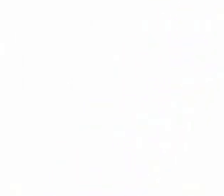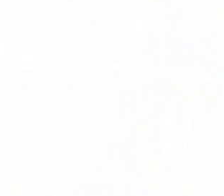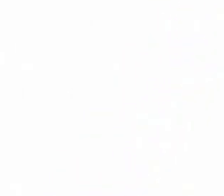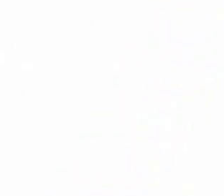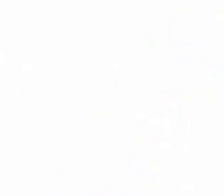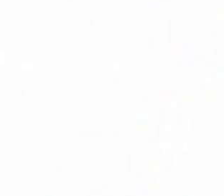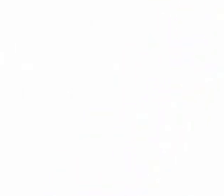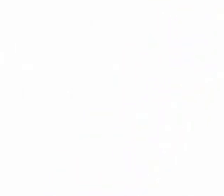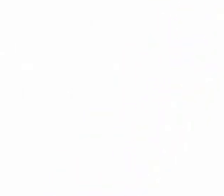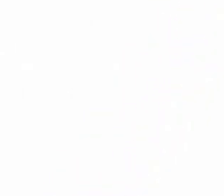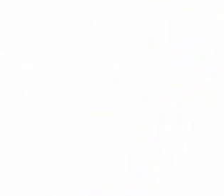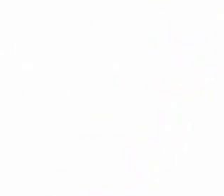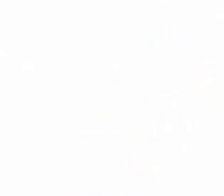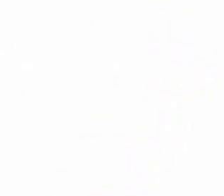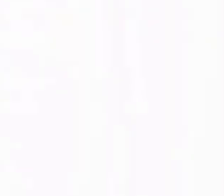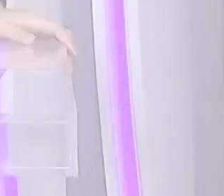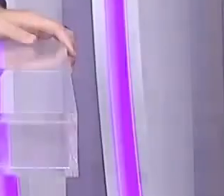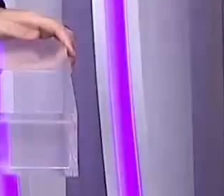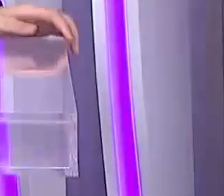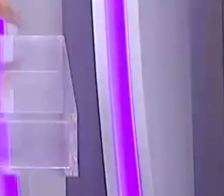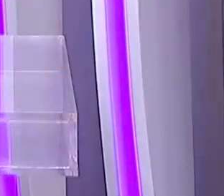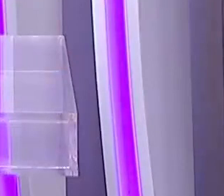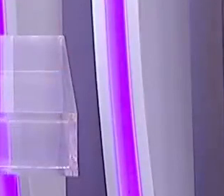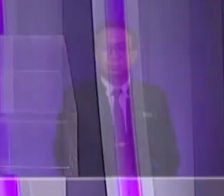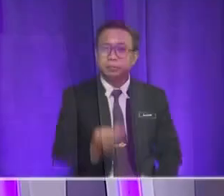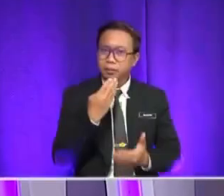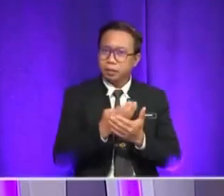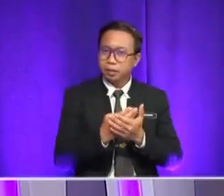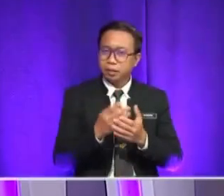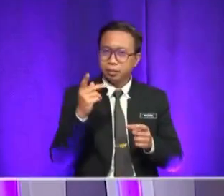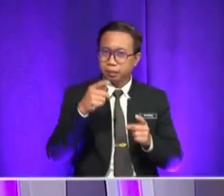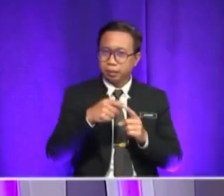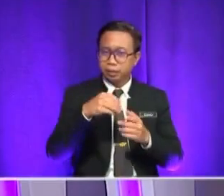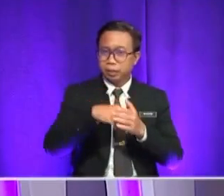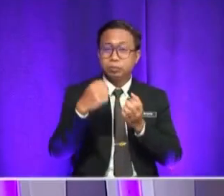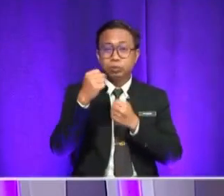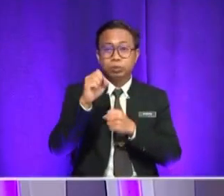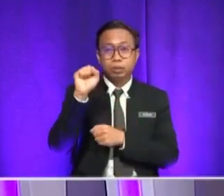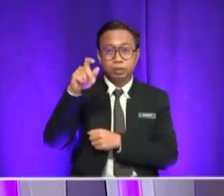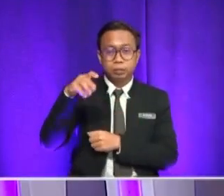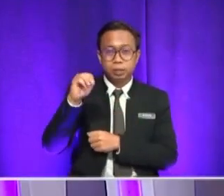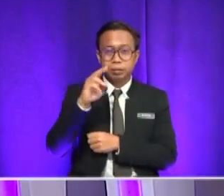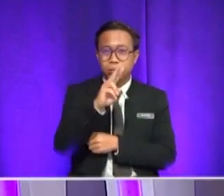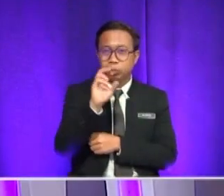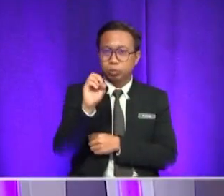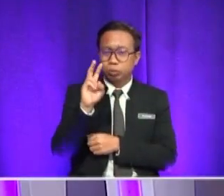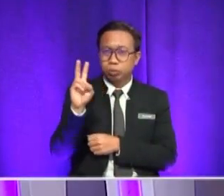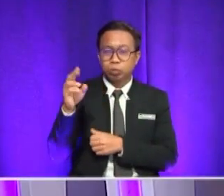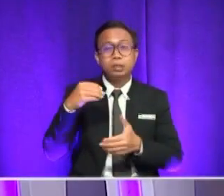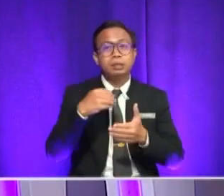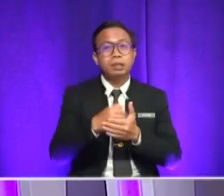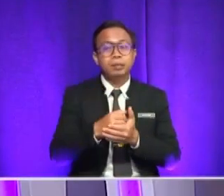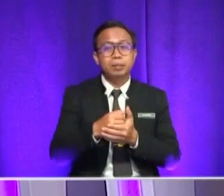Didik TV KPM. Baik, kembali lagi dalam Sukses SPM 2022 bersama dengan saya,